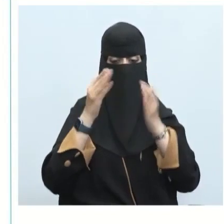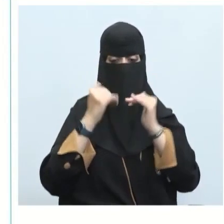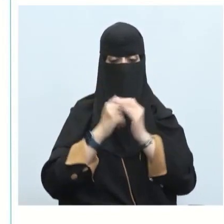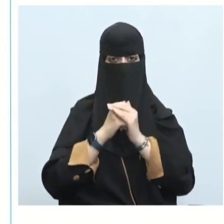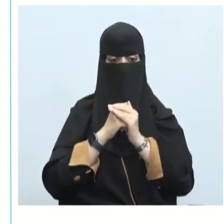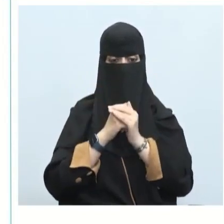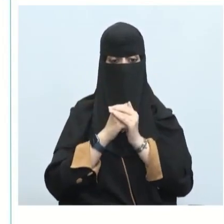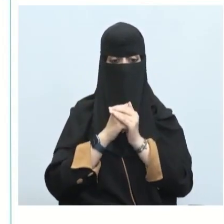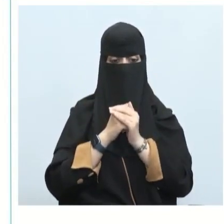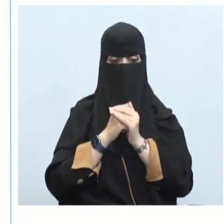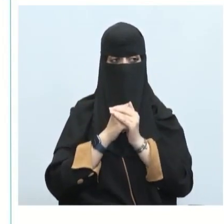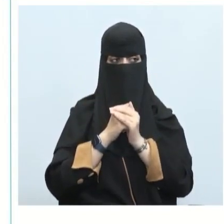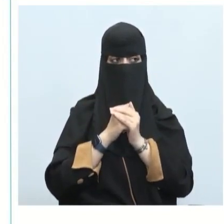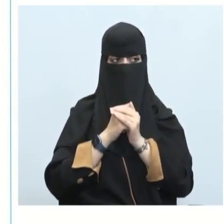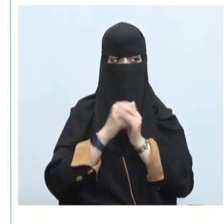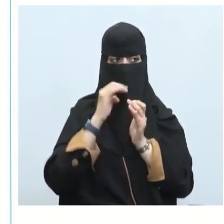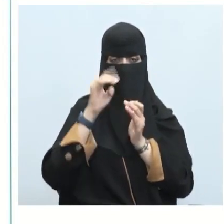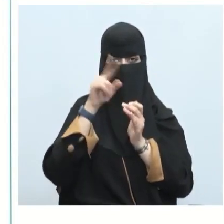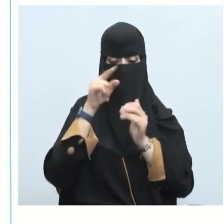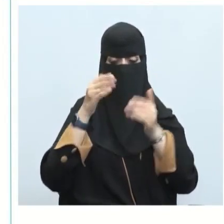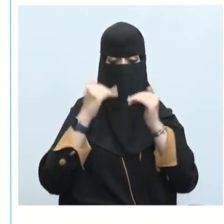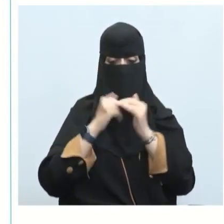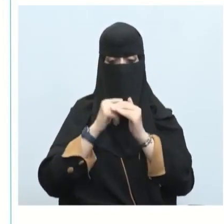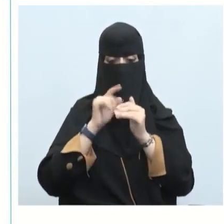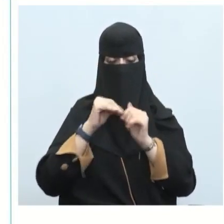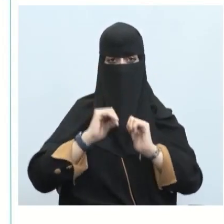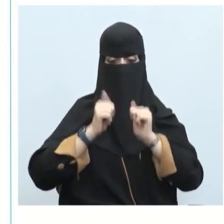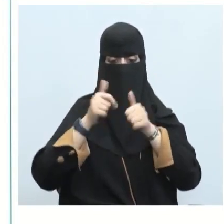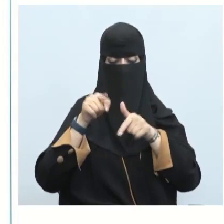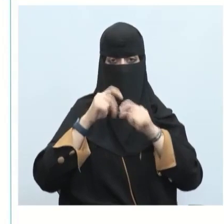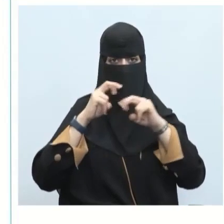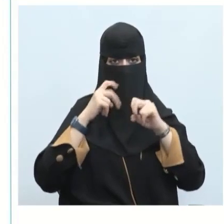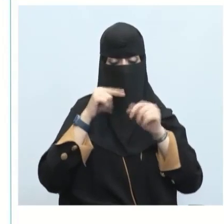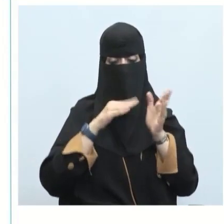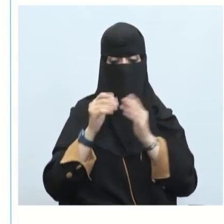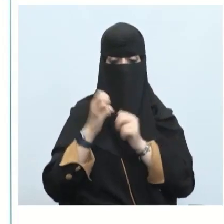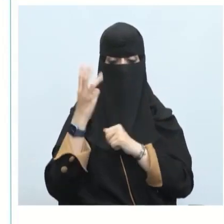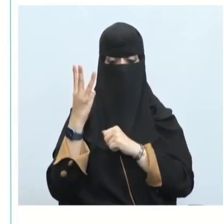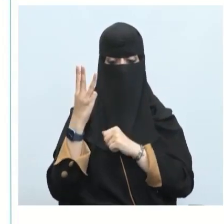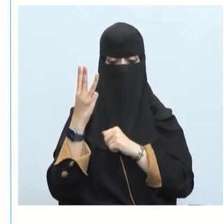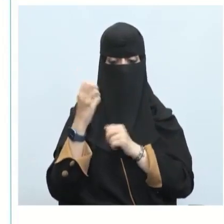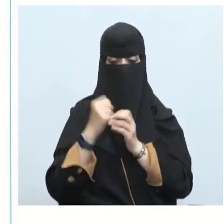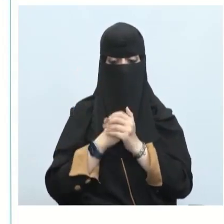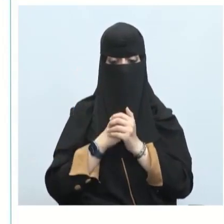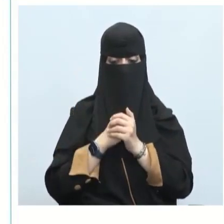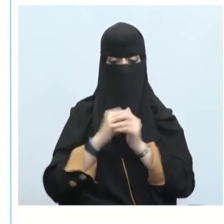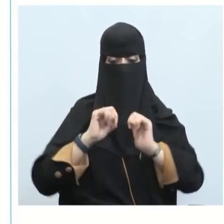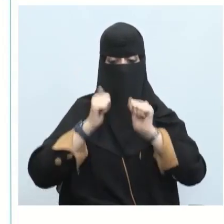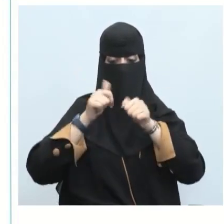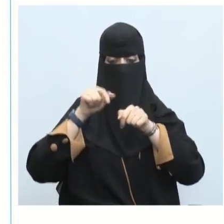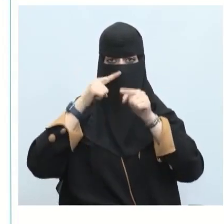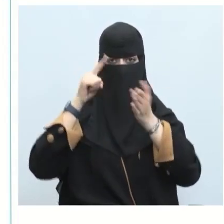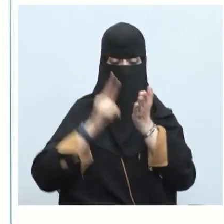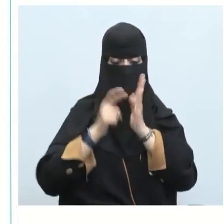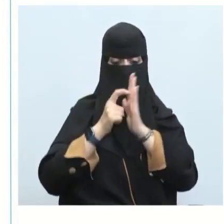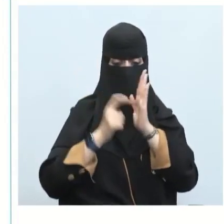الاجا ممتاز الاجابه خاطئه المحركات البحث تقوم بفحص محتوى المواقع الالكترونيه ثلاثه